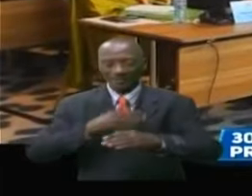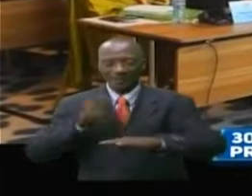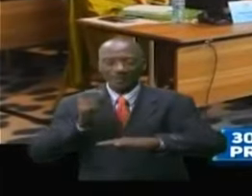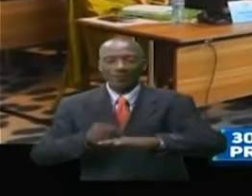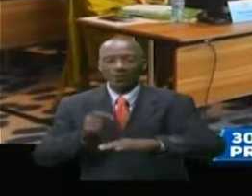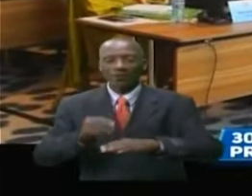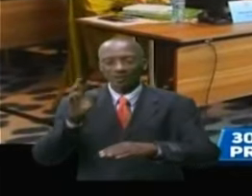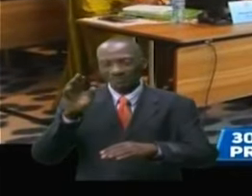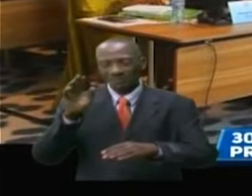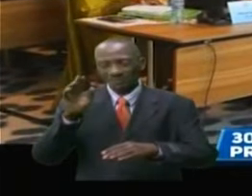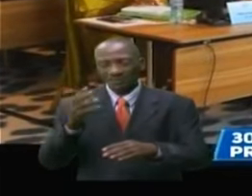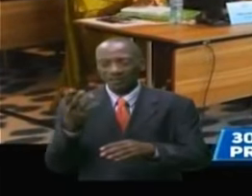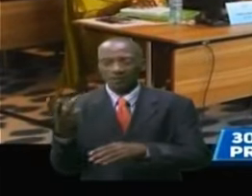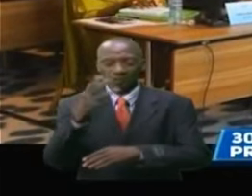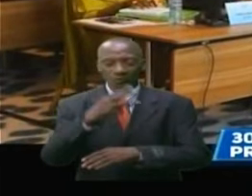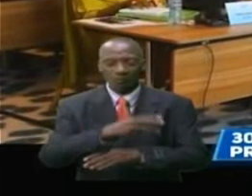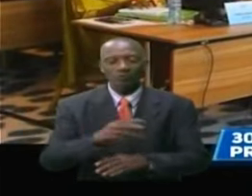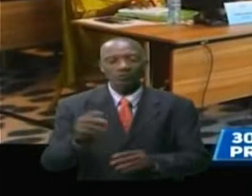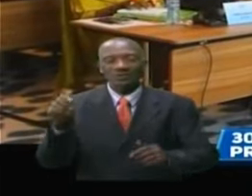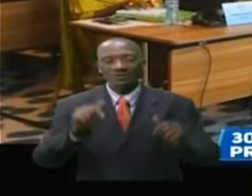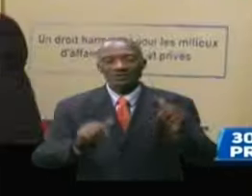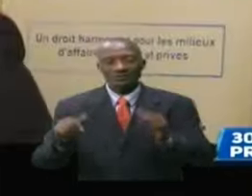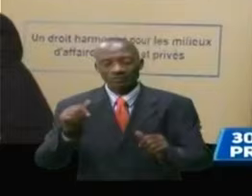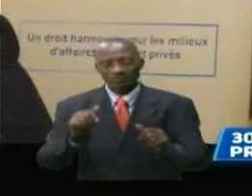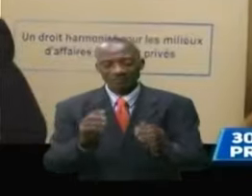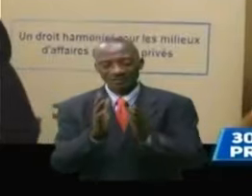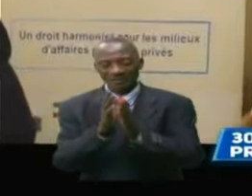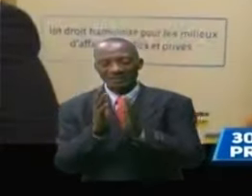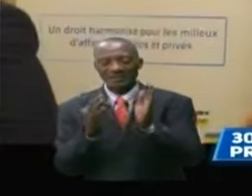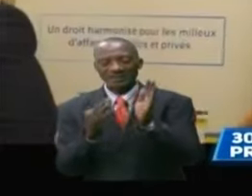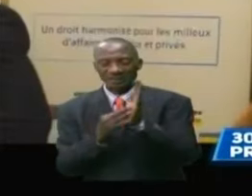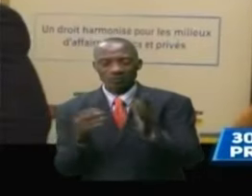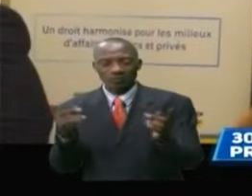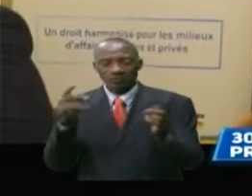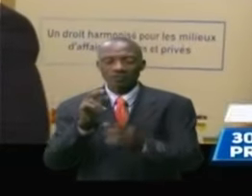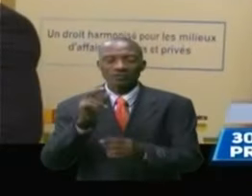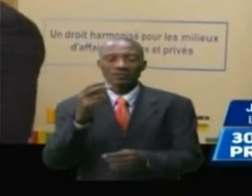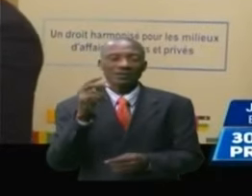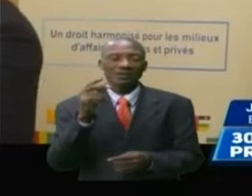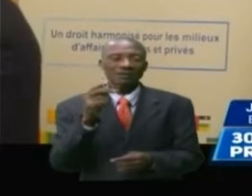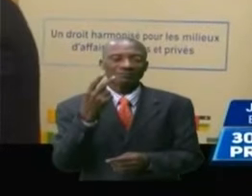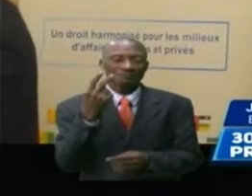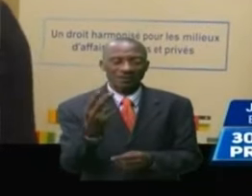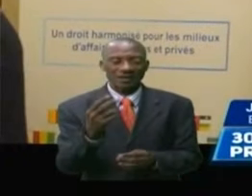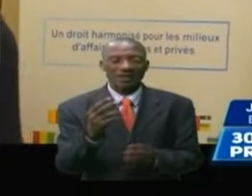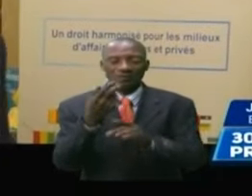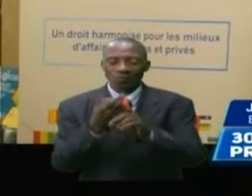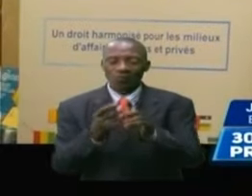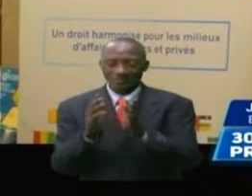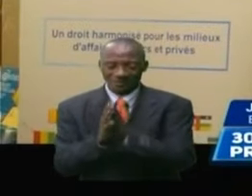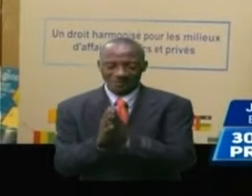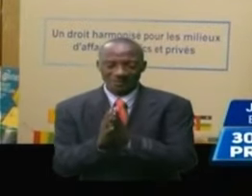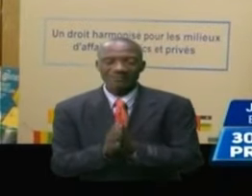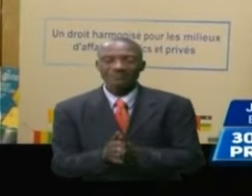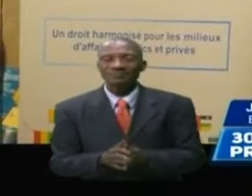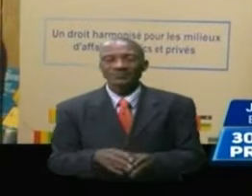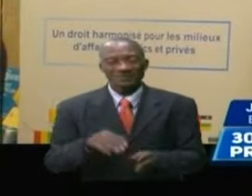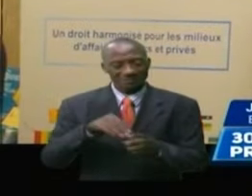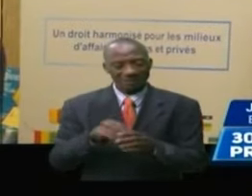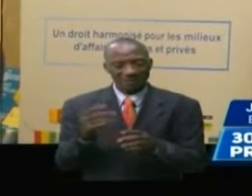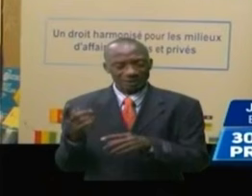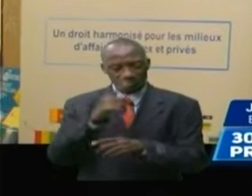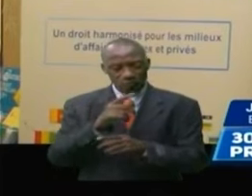les 3 journées scientifiques du 18 au 20 octobre au Fleuve Congo Hôtel. Au cours de ces